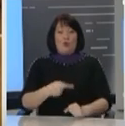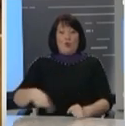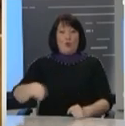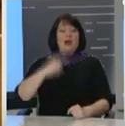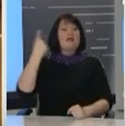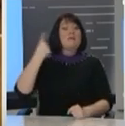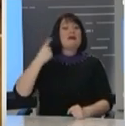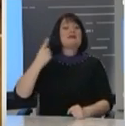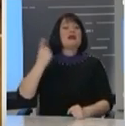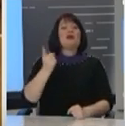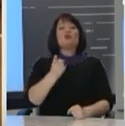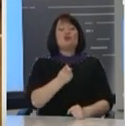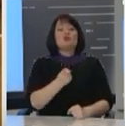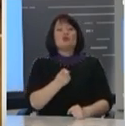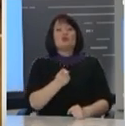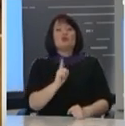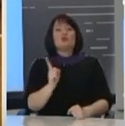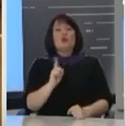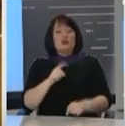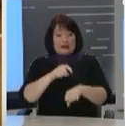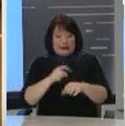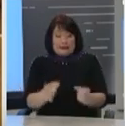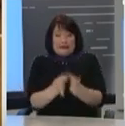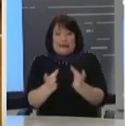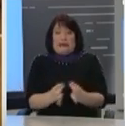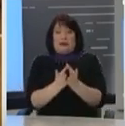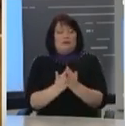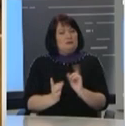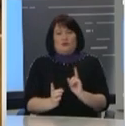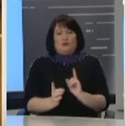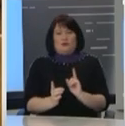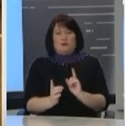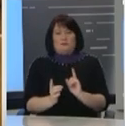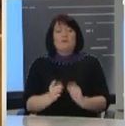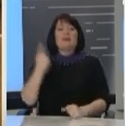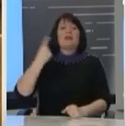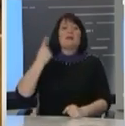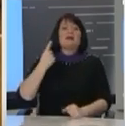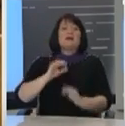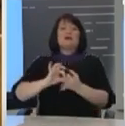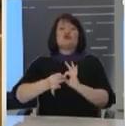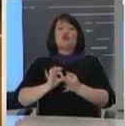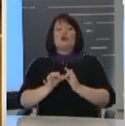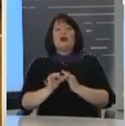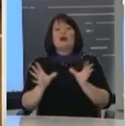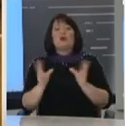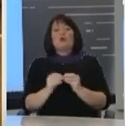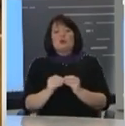κριθούμε όχι με βάση τη συγκυρία. θα κρυφθούμε από την ιστορία